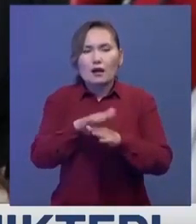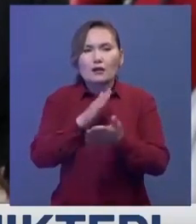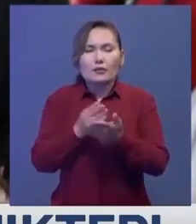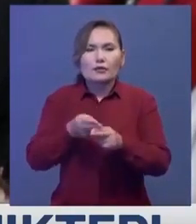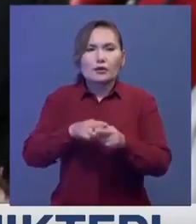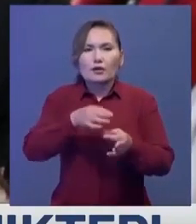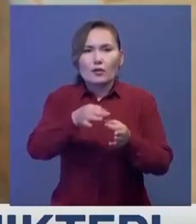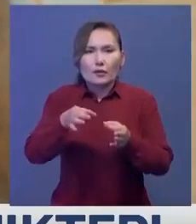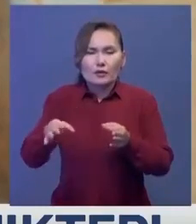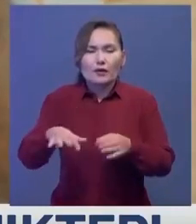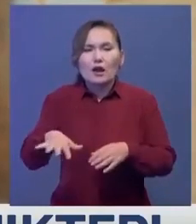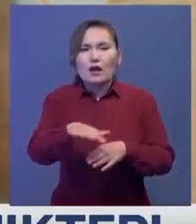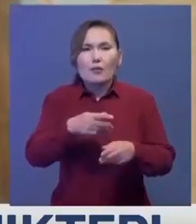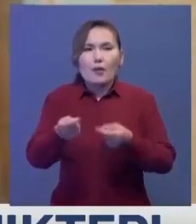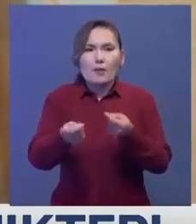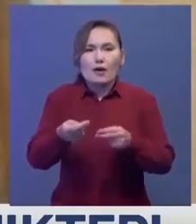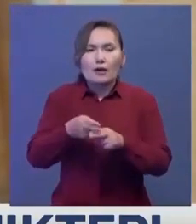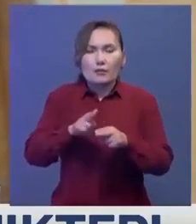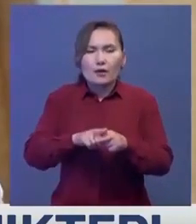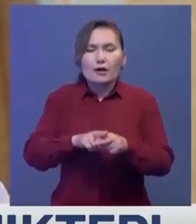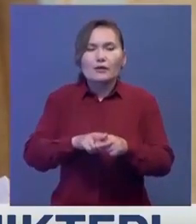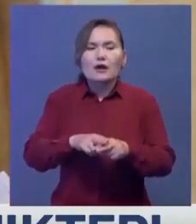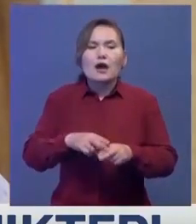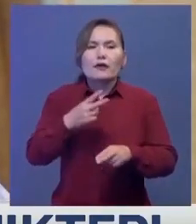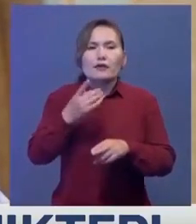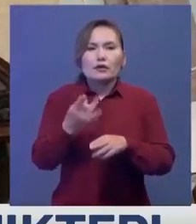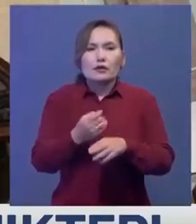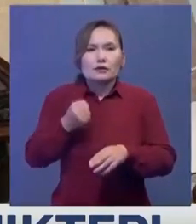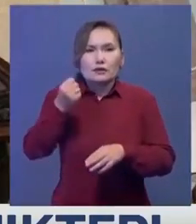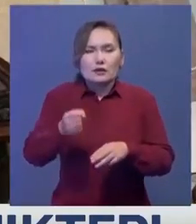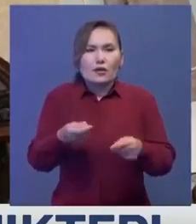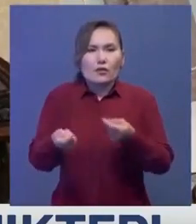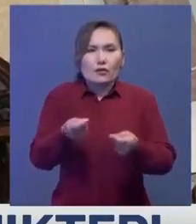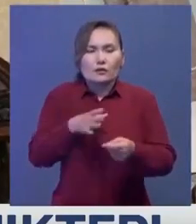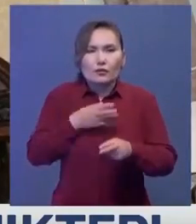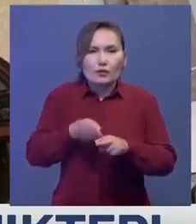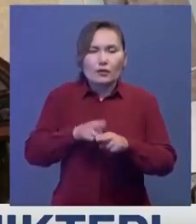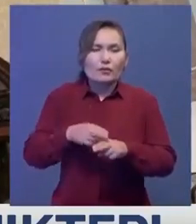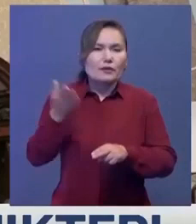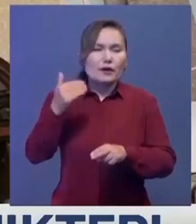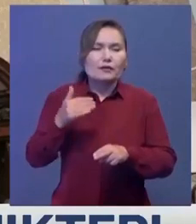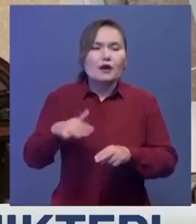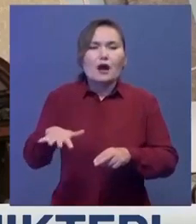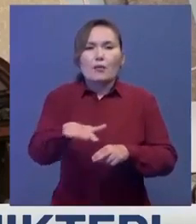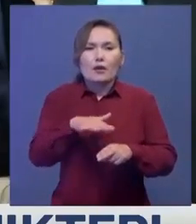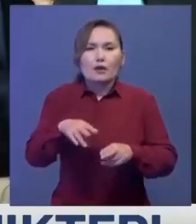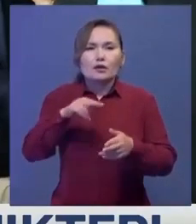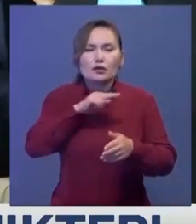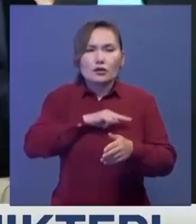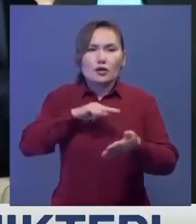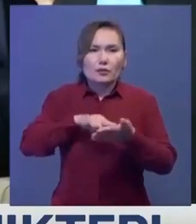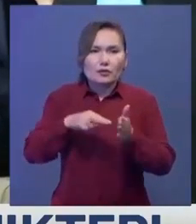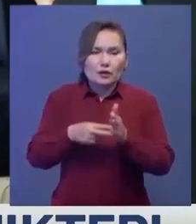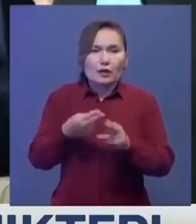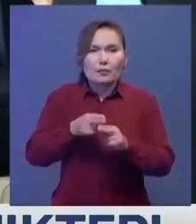Кенсингтон және Челси округының басшысы. Мэр болып биыл екінші рет сайланып отыр. Бұған дейін ол округ әкімшілігінің жоспарлау, көлік